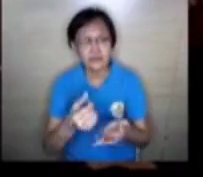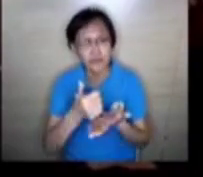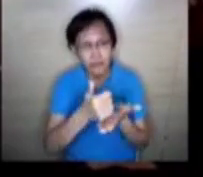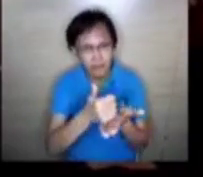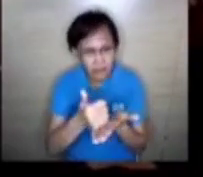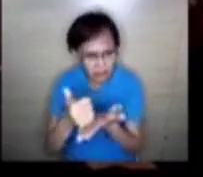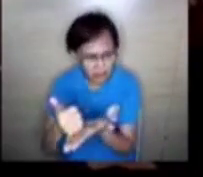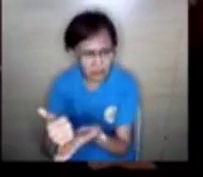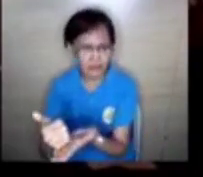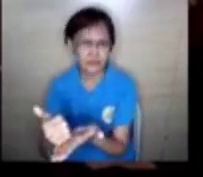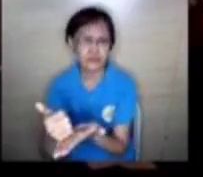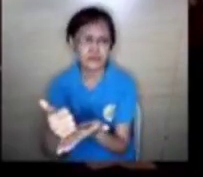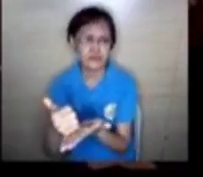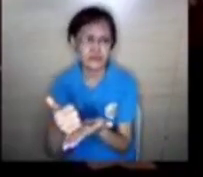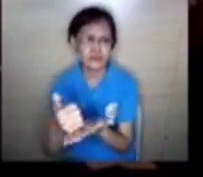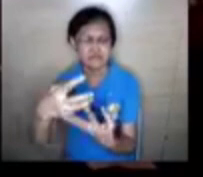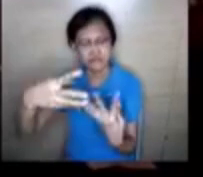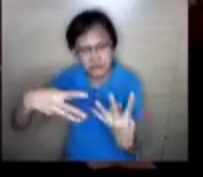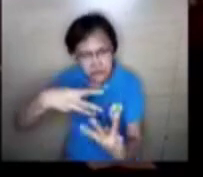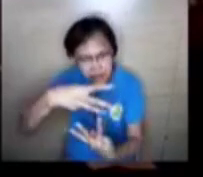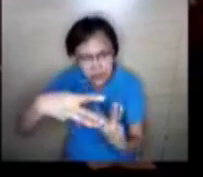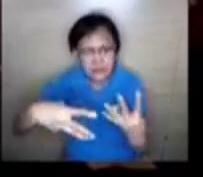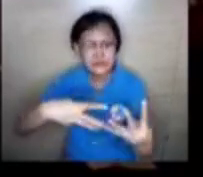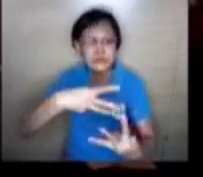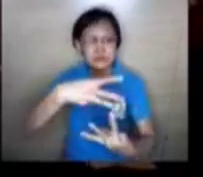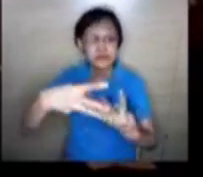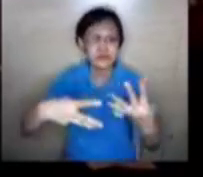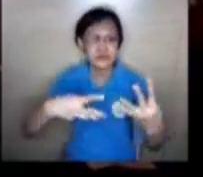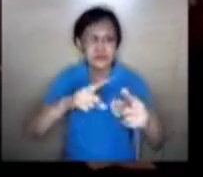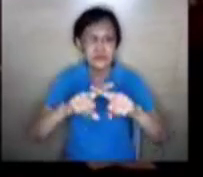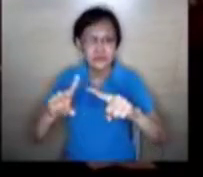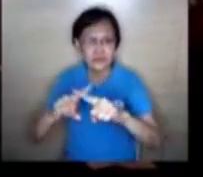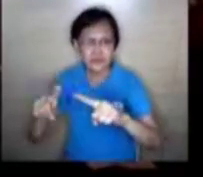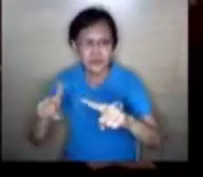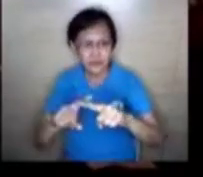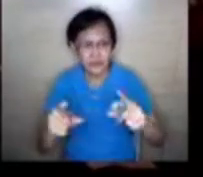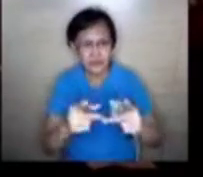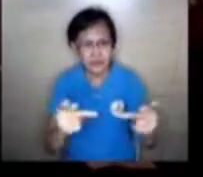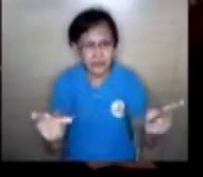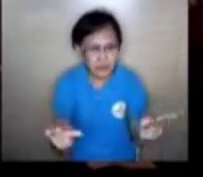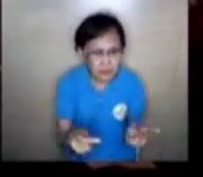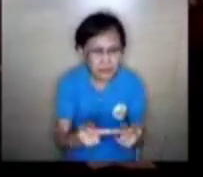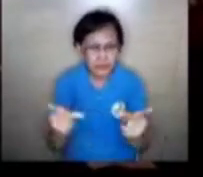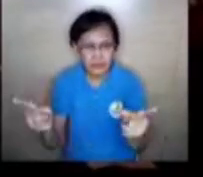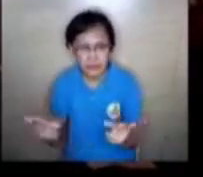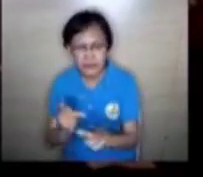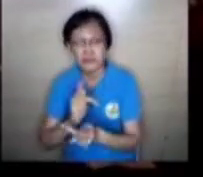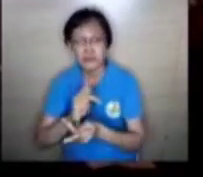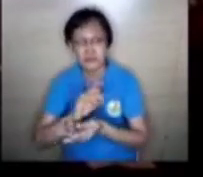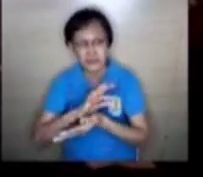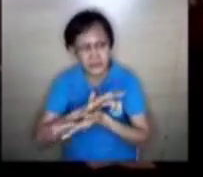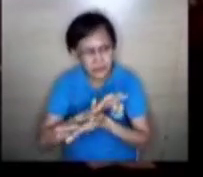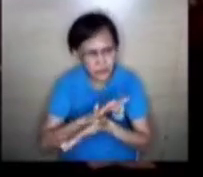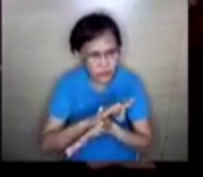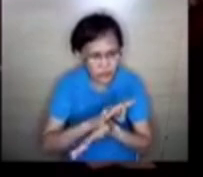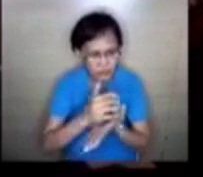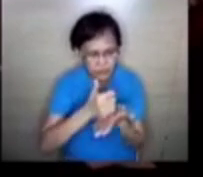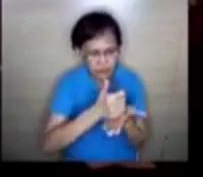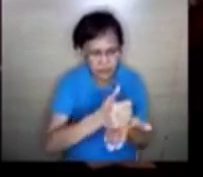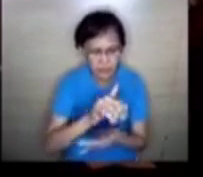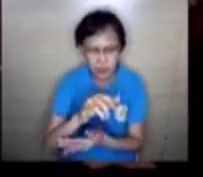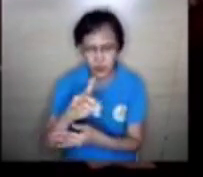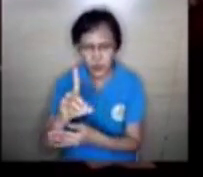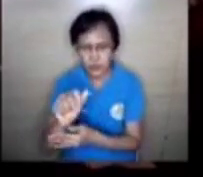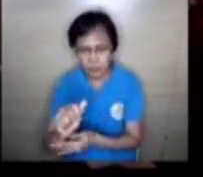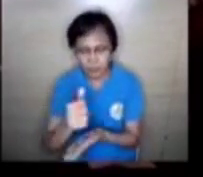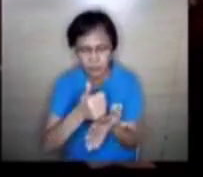natin. Nakisalamuha sa mga residente sa gitna ng banta ng COVID, sa umahagi ng ayuda at lahat ng iba pa nating proyekto kung saan